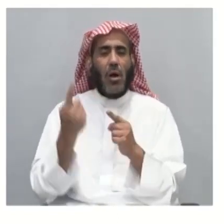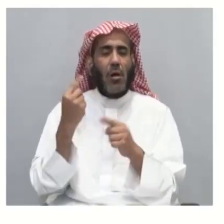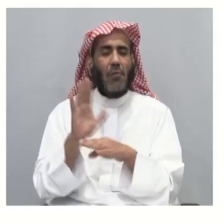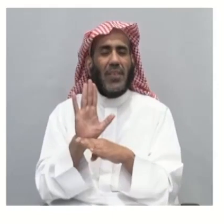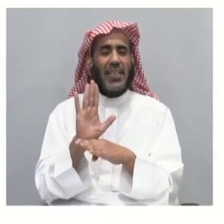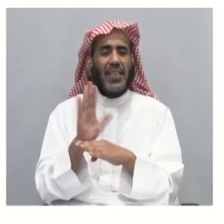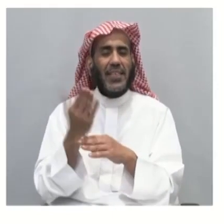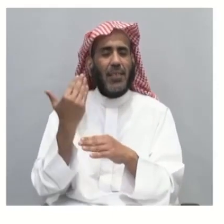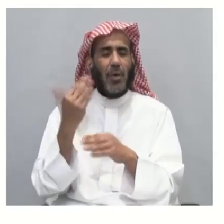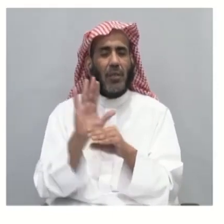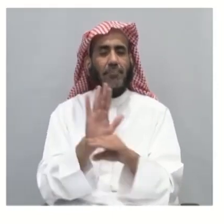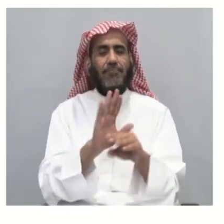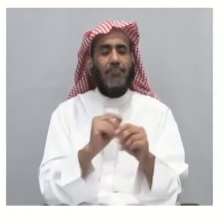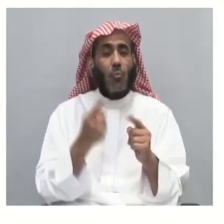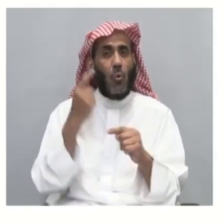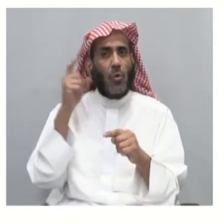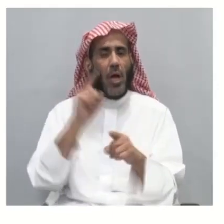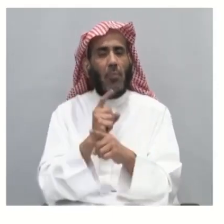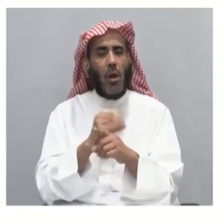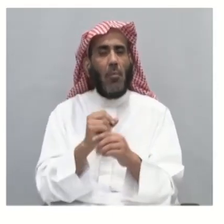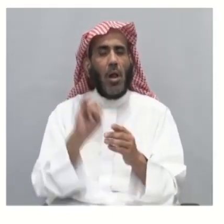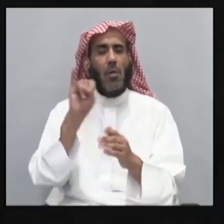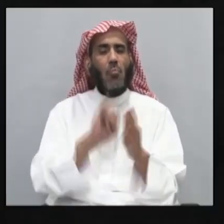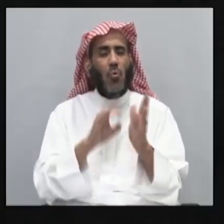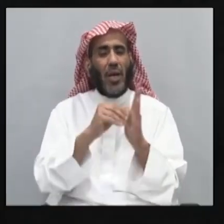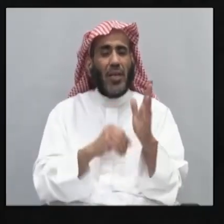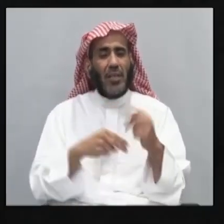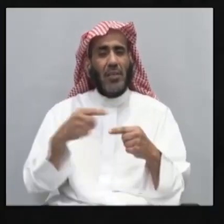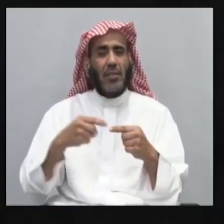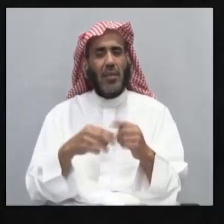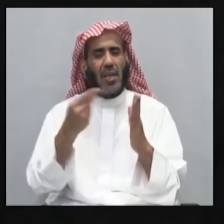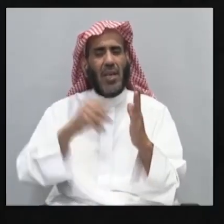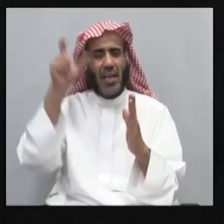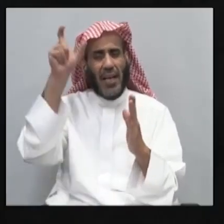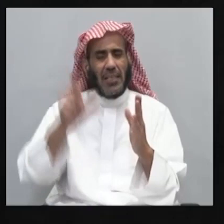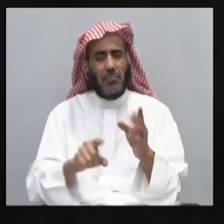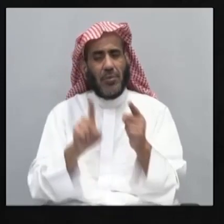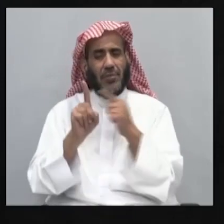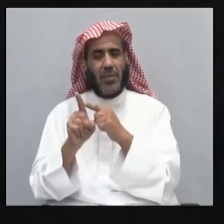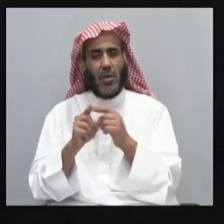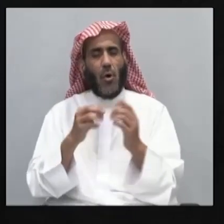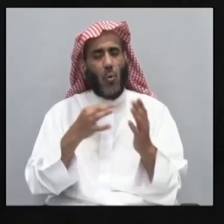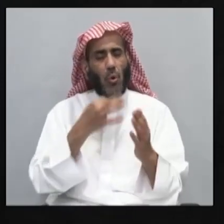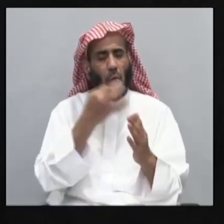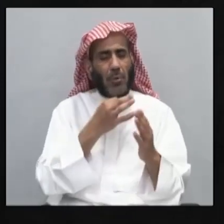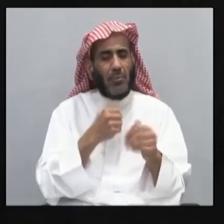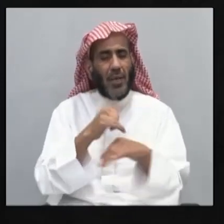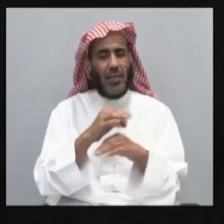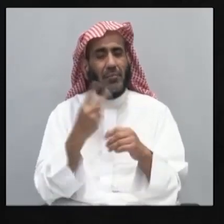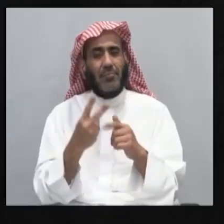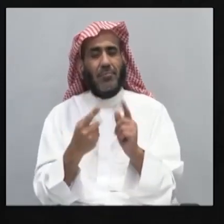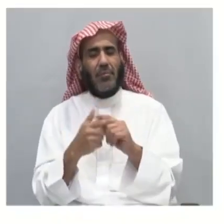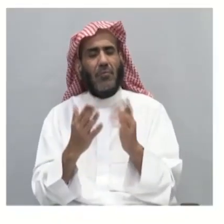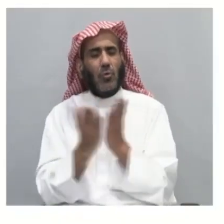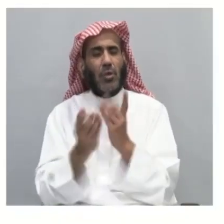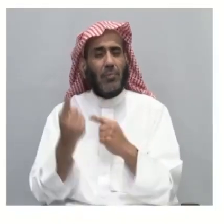شريحتين سابقتين واذكر ايضا المذكرات عاده تكون للكاتب نفسه وتحكى بطريقتين واشرنا اليها في